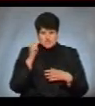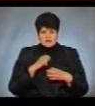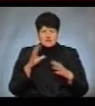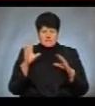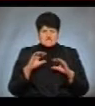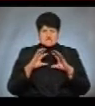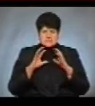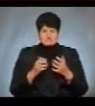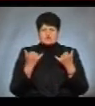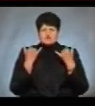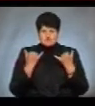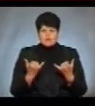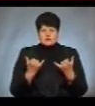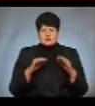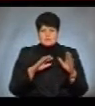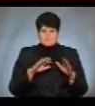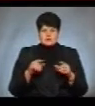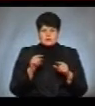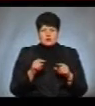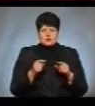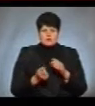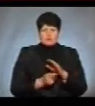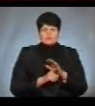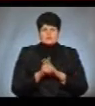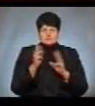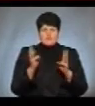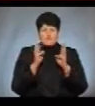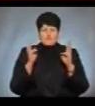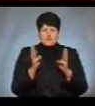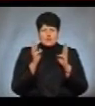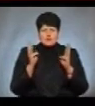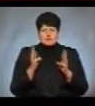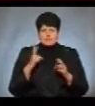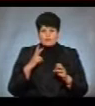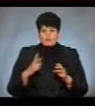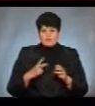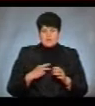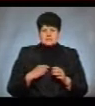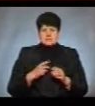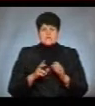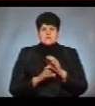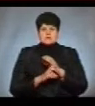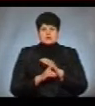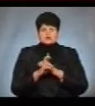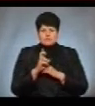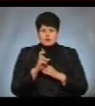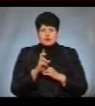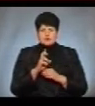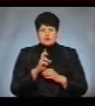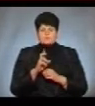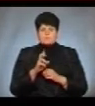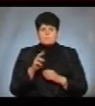після того, як вогонь спалахнув у соборі Бориської Богоматері, почали говорити про це, керівники дають розпорядження, давайте перевіримо. І кошти